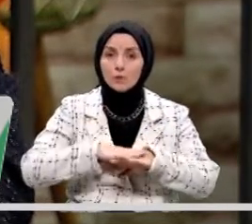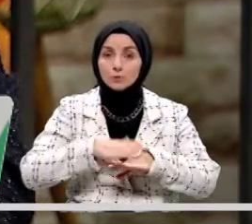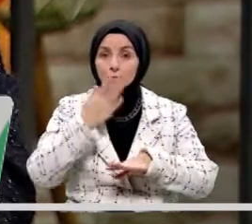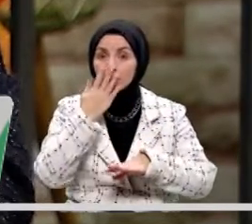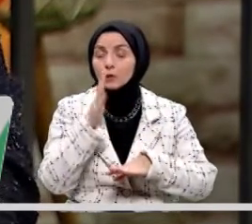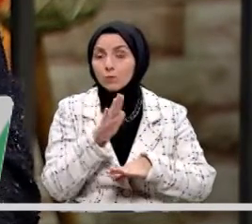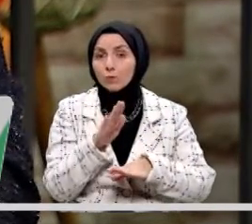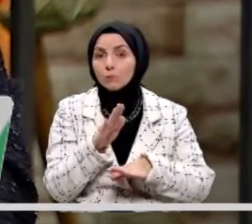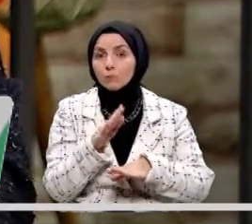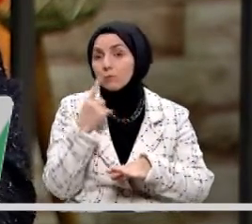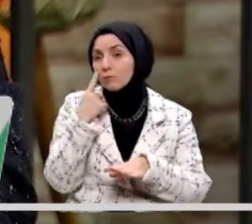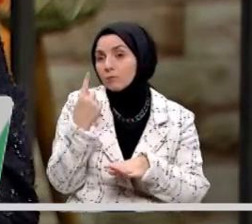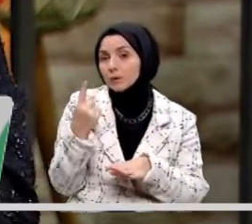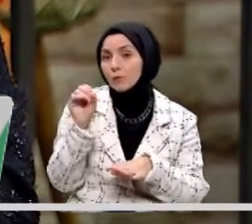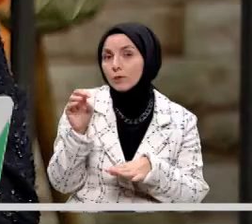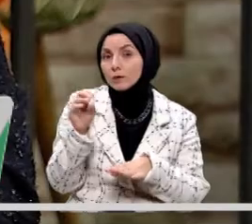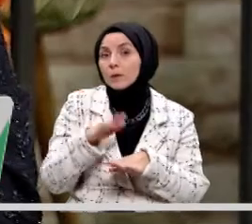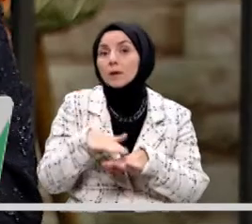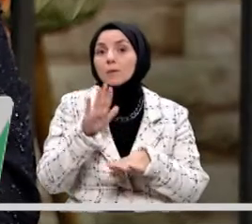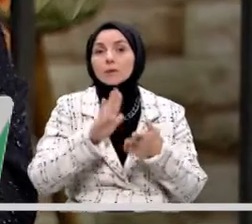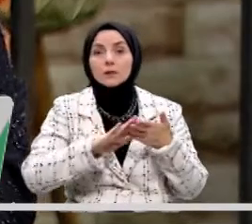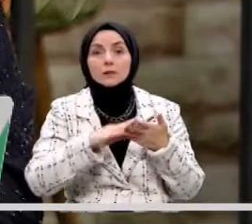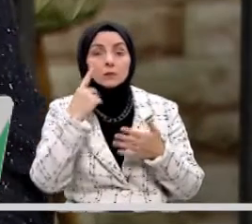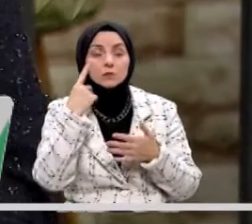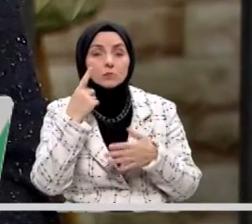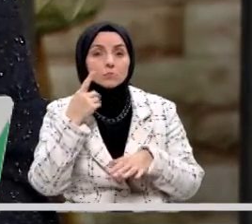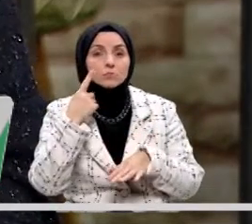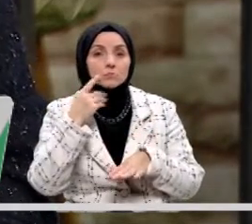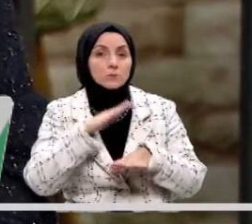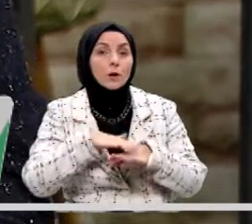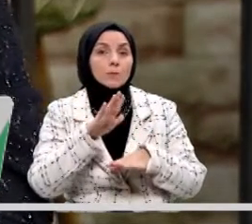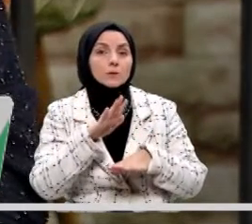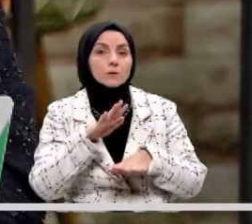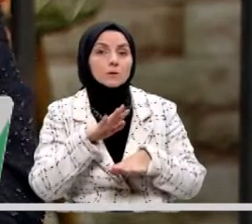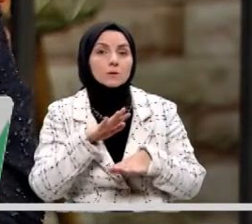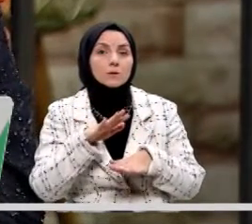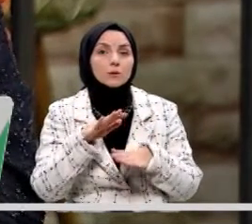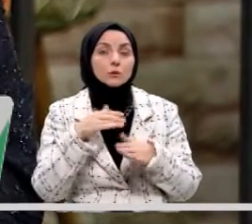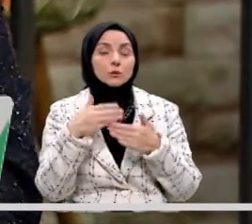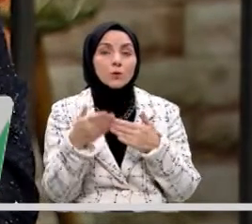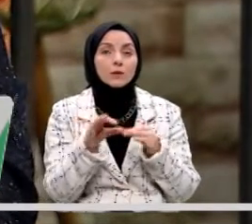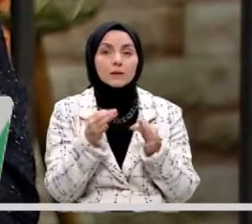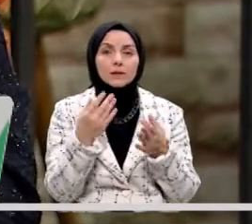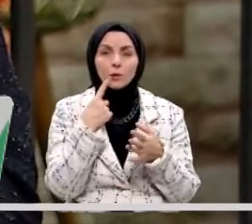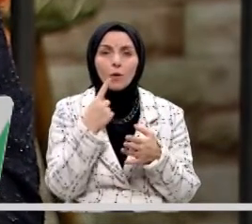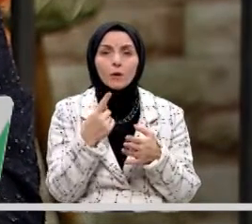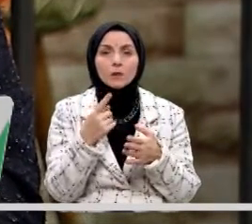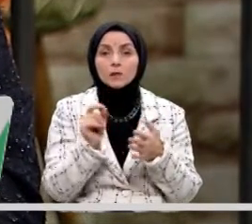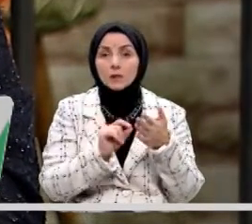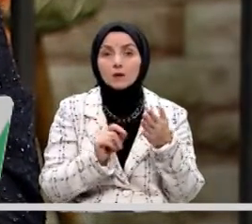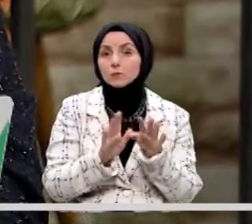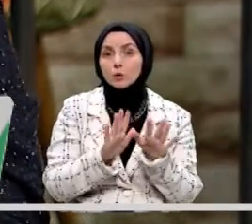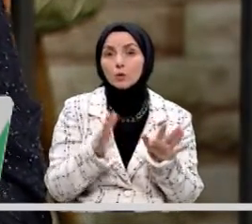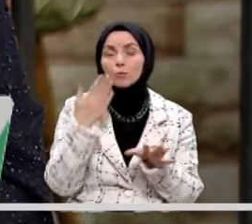yapmadı arkadaşlar onun dediğini yapmadı diyor ki yazmıyorum okumuyorum istemiyorum diyor